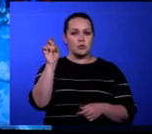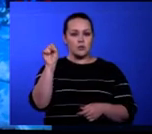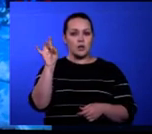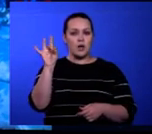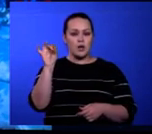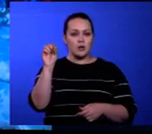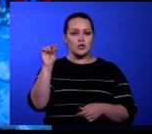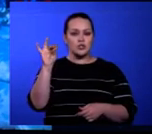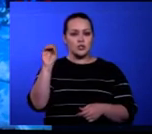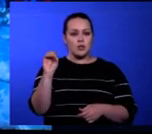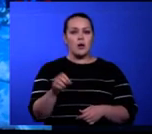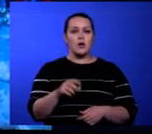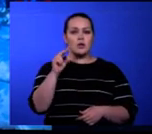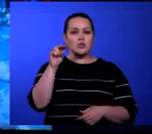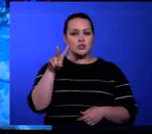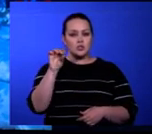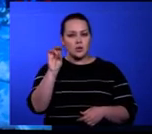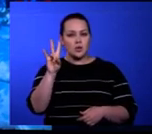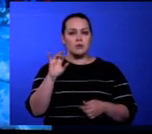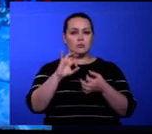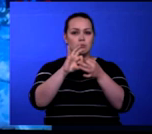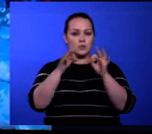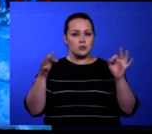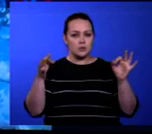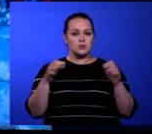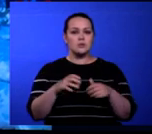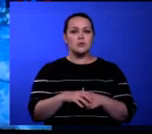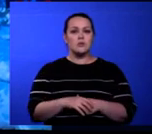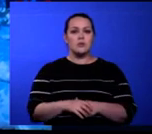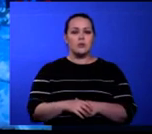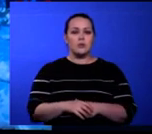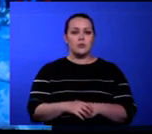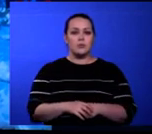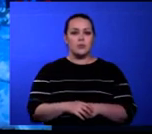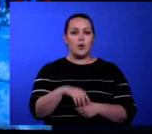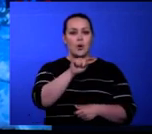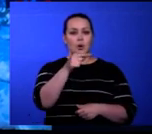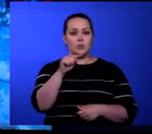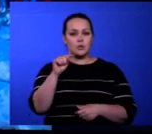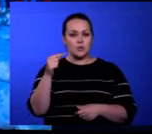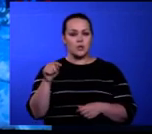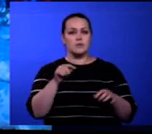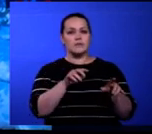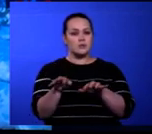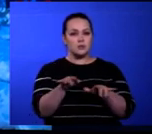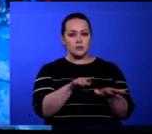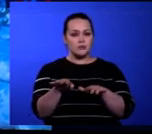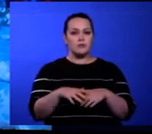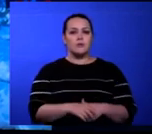А член предложения? Конечно, обстоятельства, образы действия. Далее